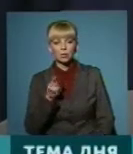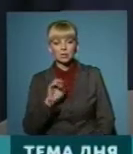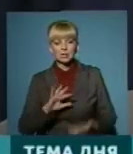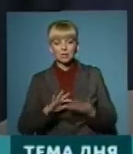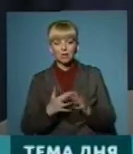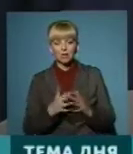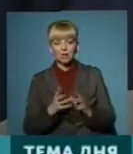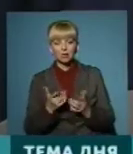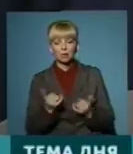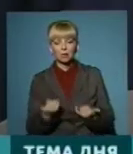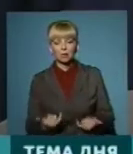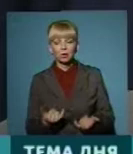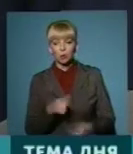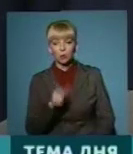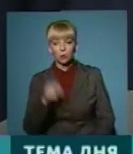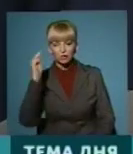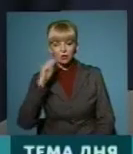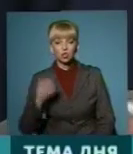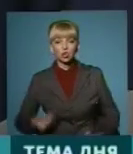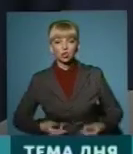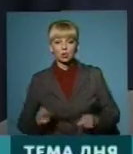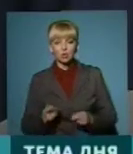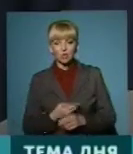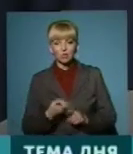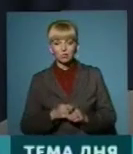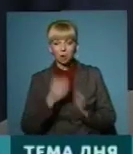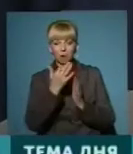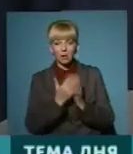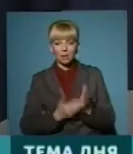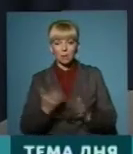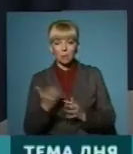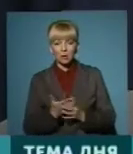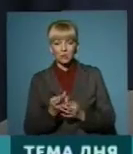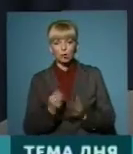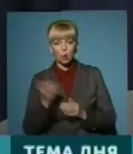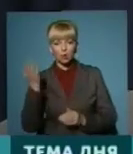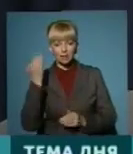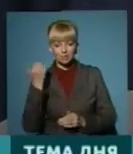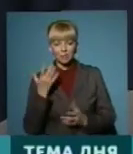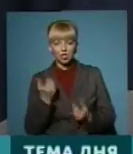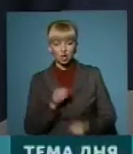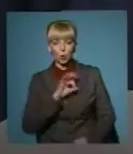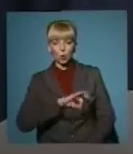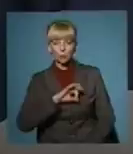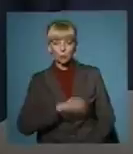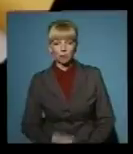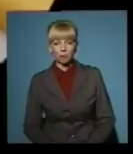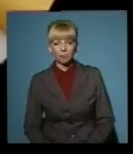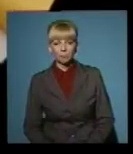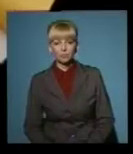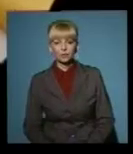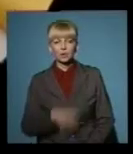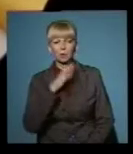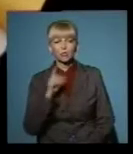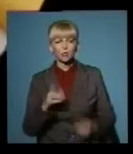де тепер люди вчаться жити без оцих переліку пільг, які донедавна ще користувалися. Багато